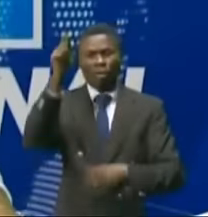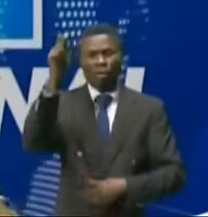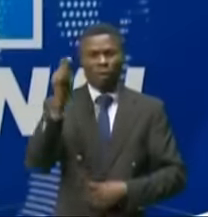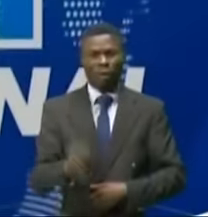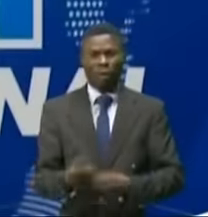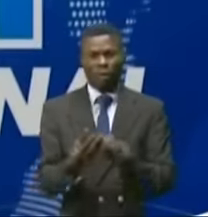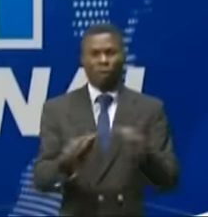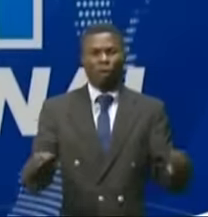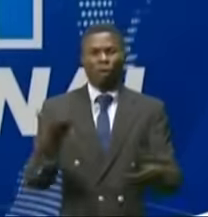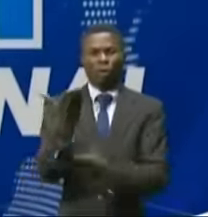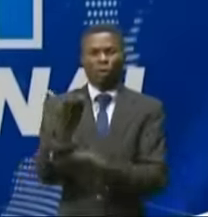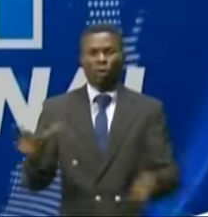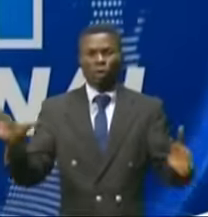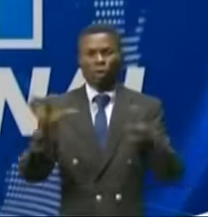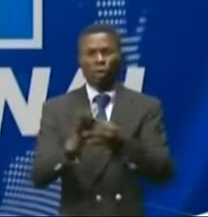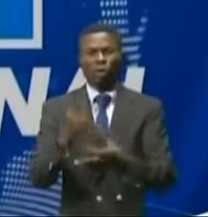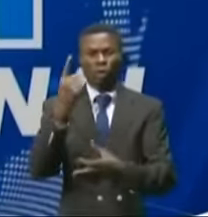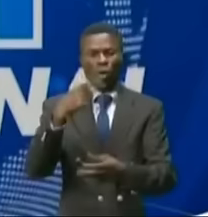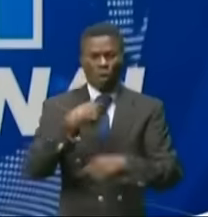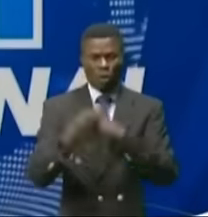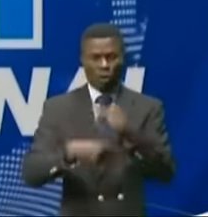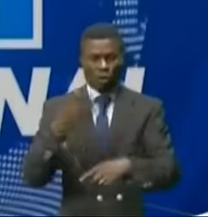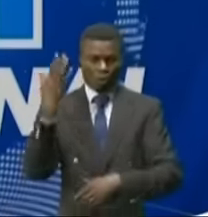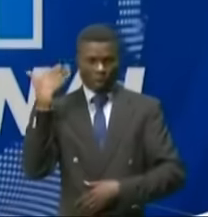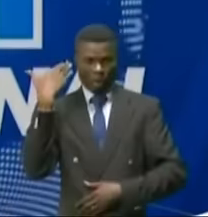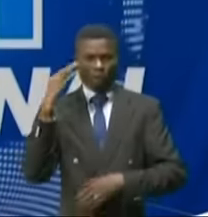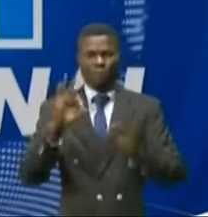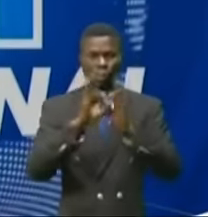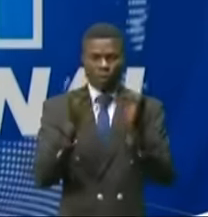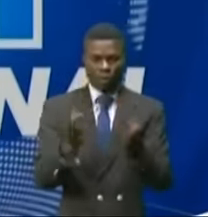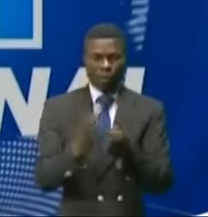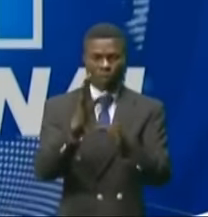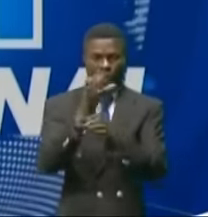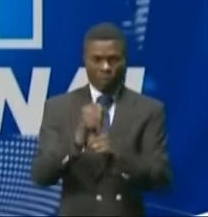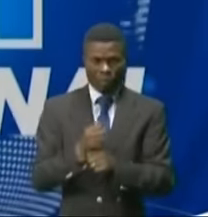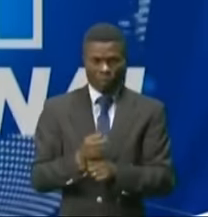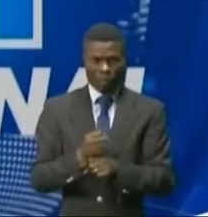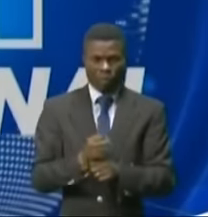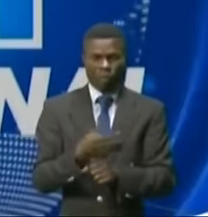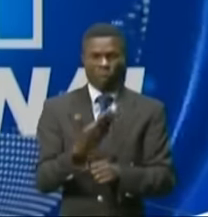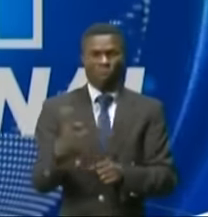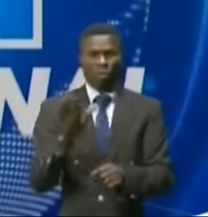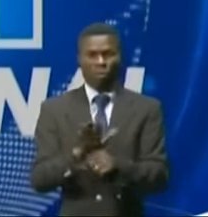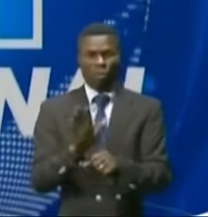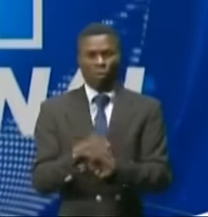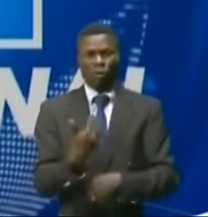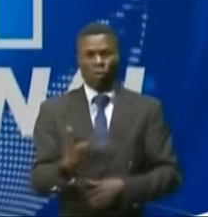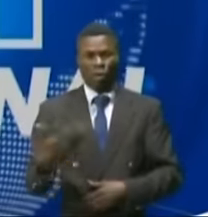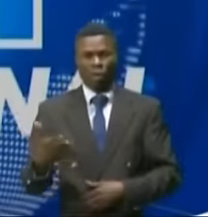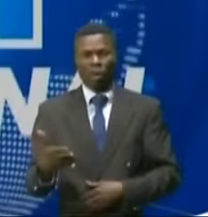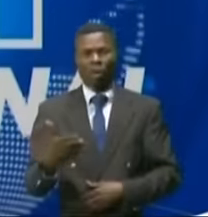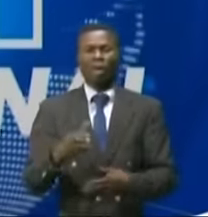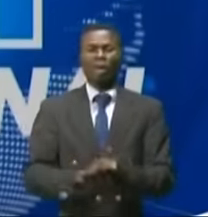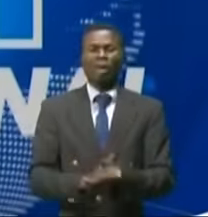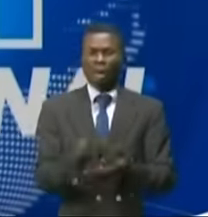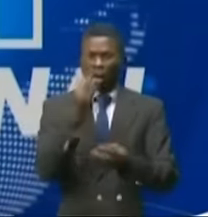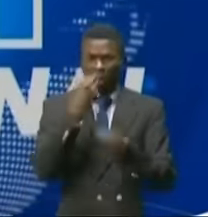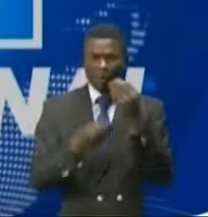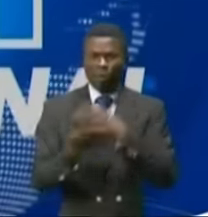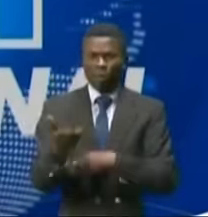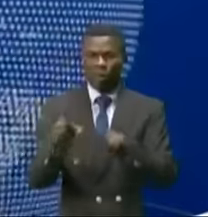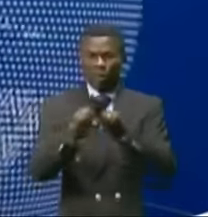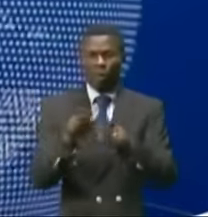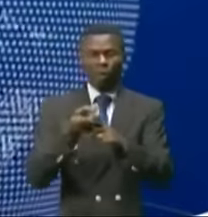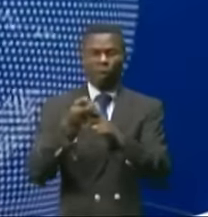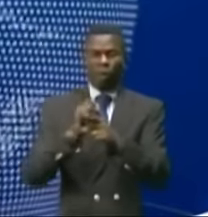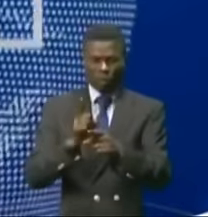résultat de l'appel à la solidarité lancé récemment. Ces familles ont bénéficié d'un lot considérable des biens de première nécessité